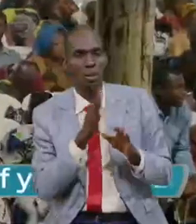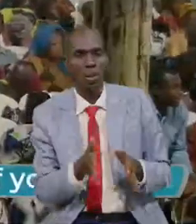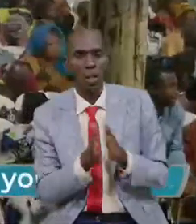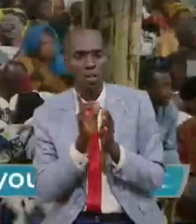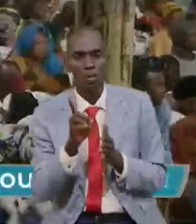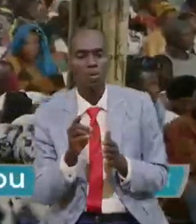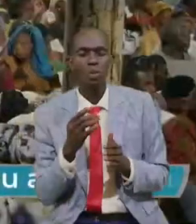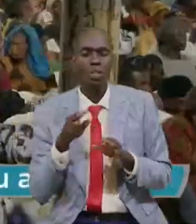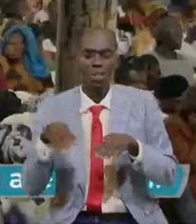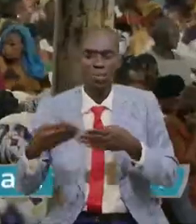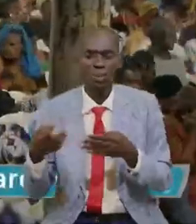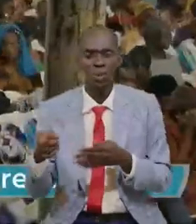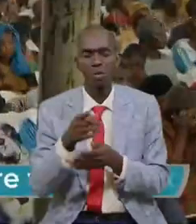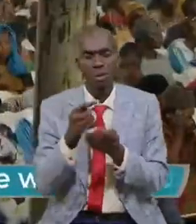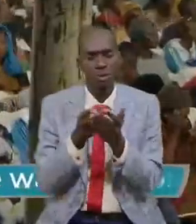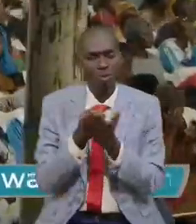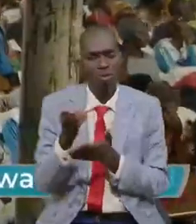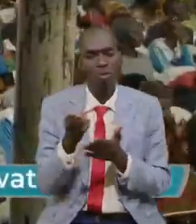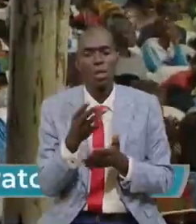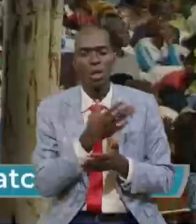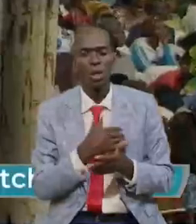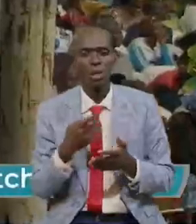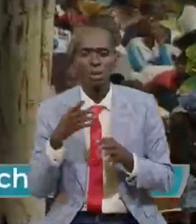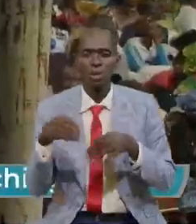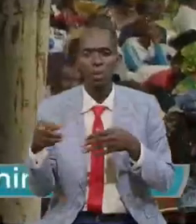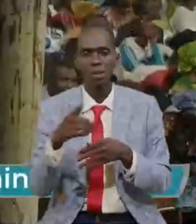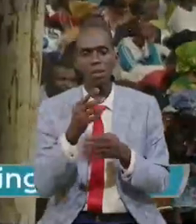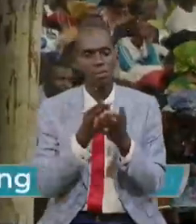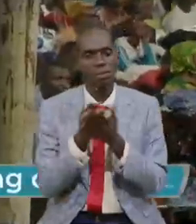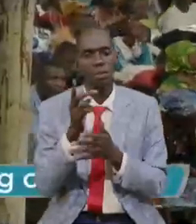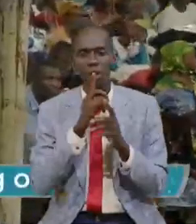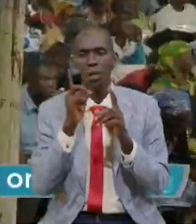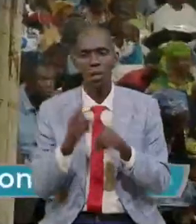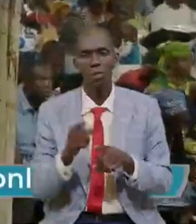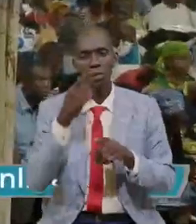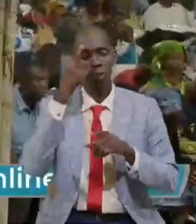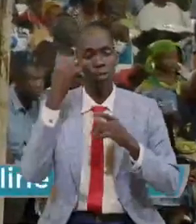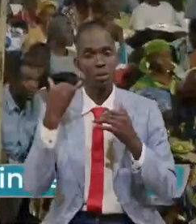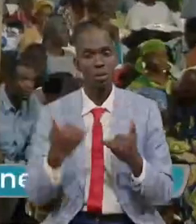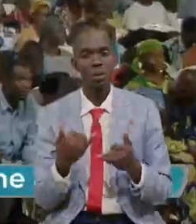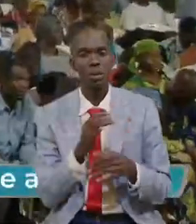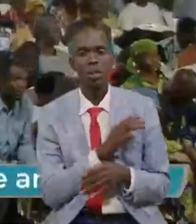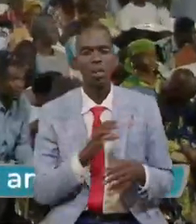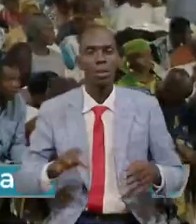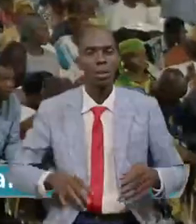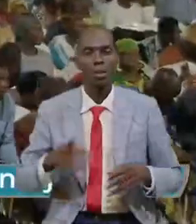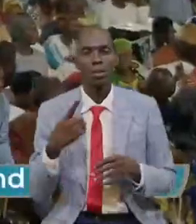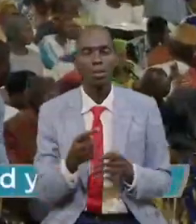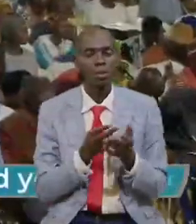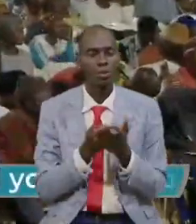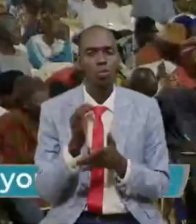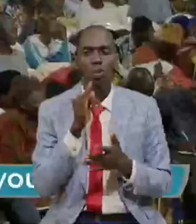posent, donnez la vérité. Dites la vérité. Parce que Christ, maintenant, la